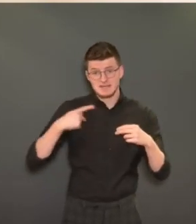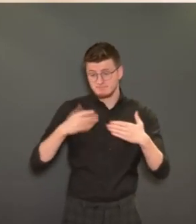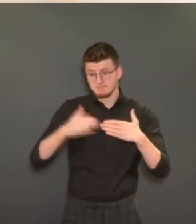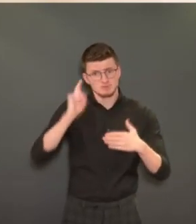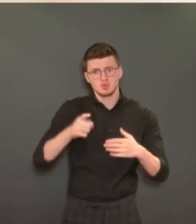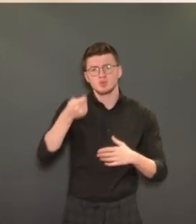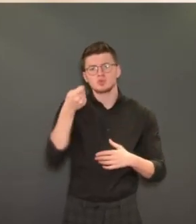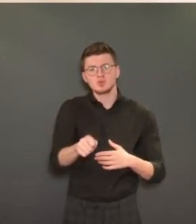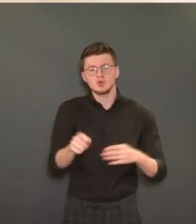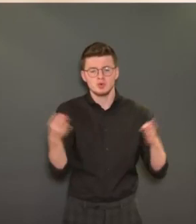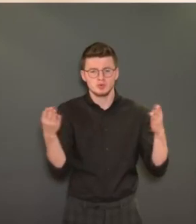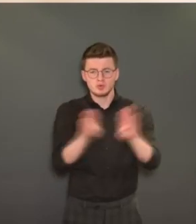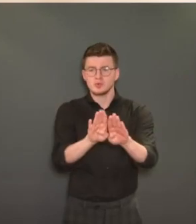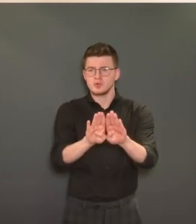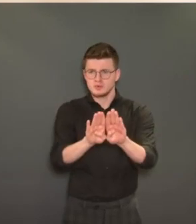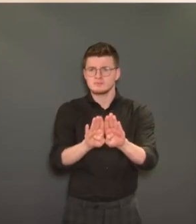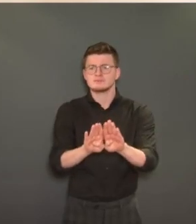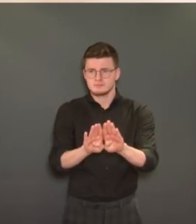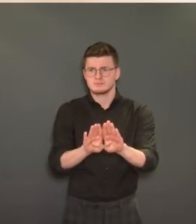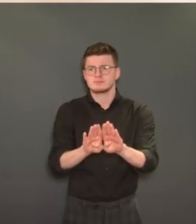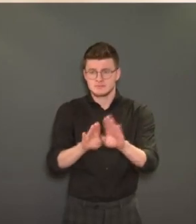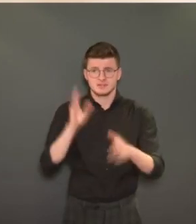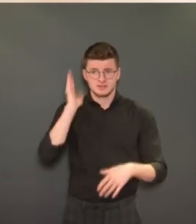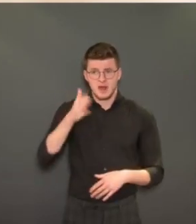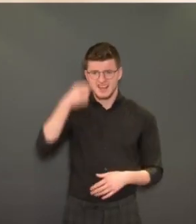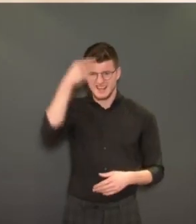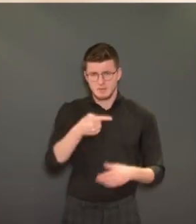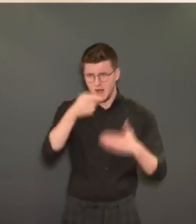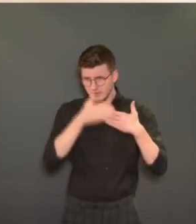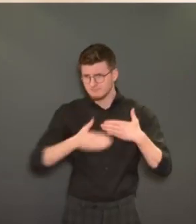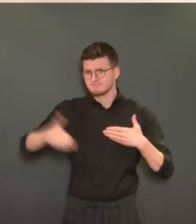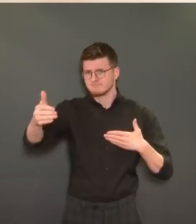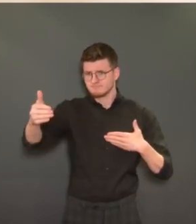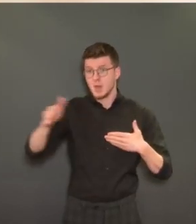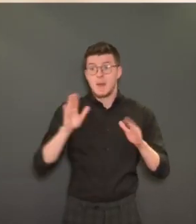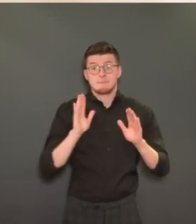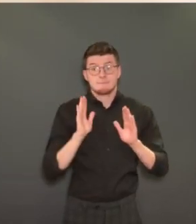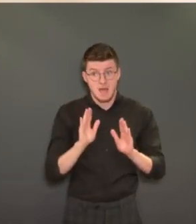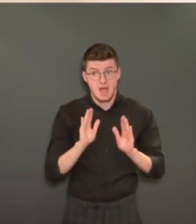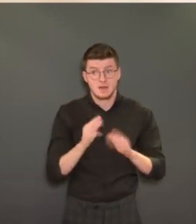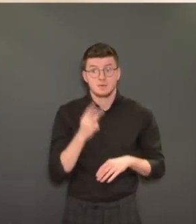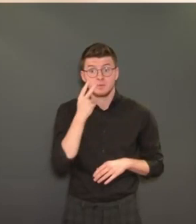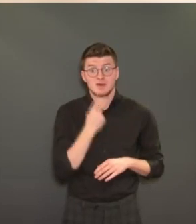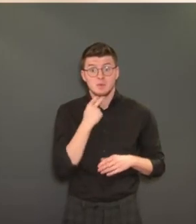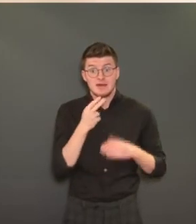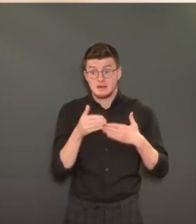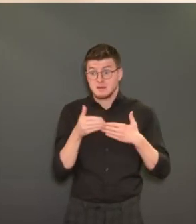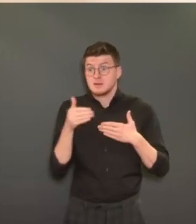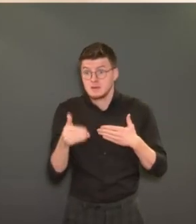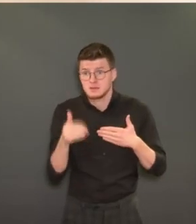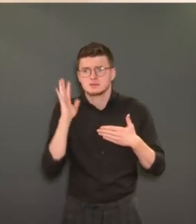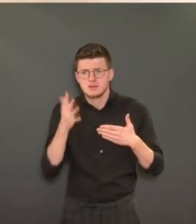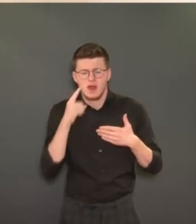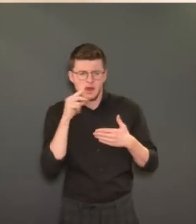temporairement. Il s'agit là d'une mesure qui vaut pour 1 mois. Une évaluation aura lieu dans 15